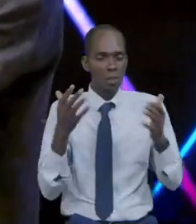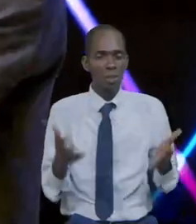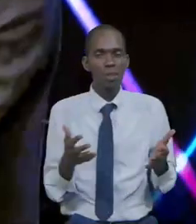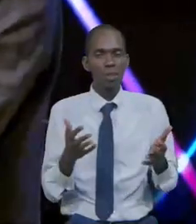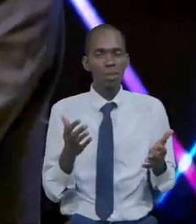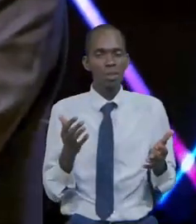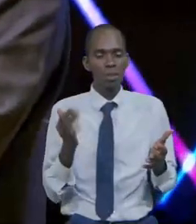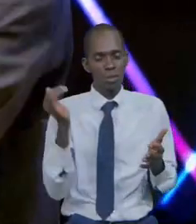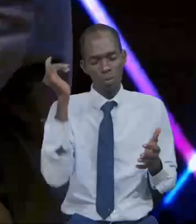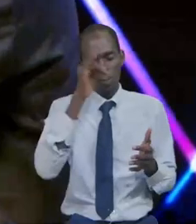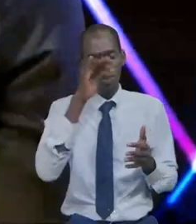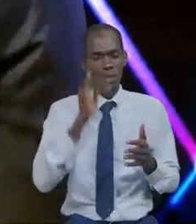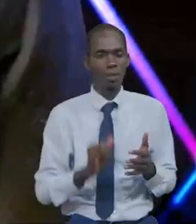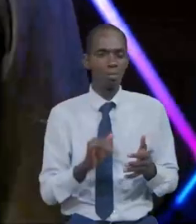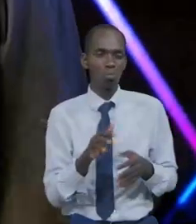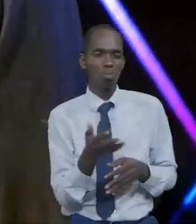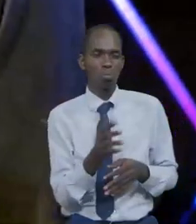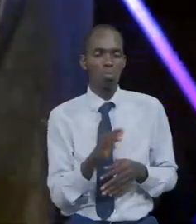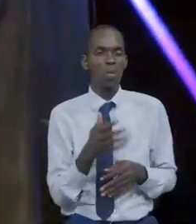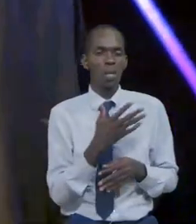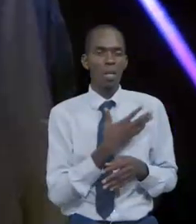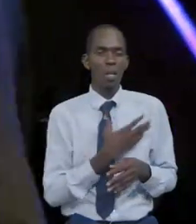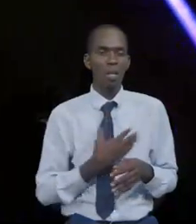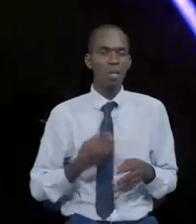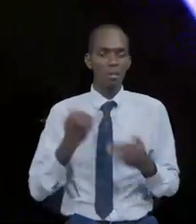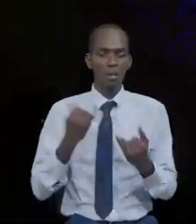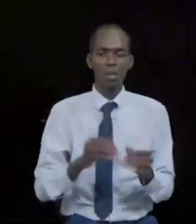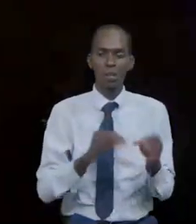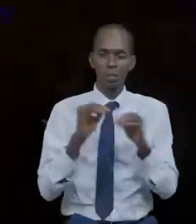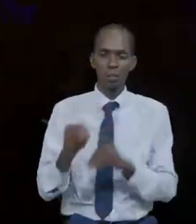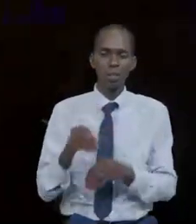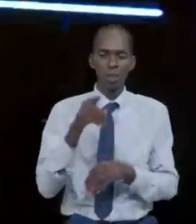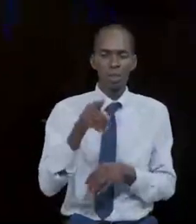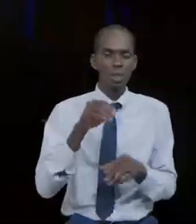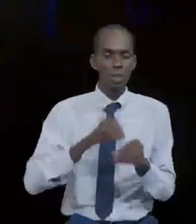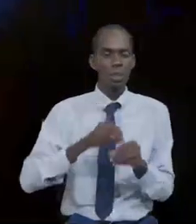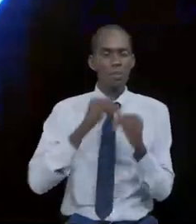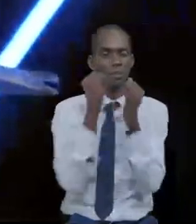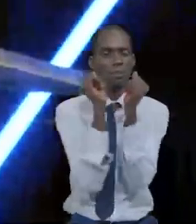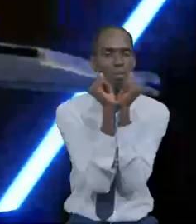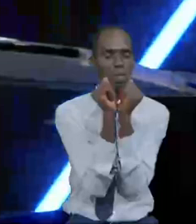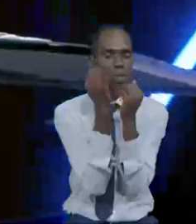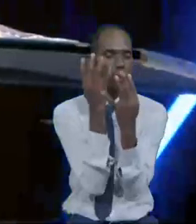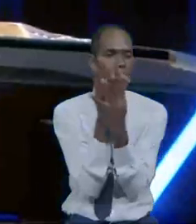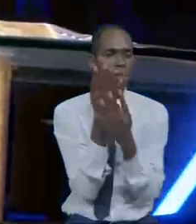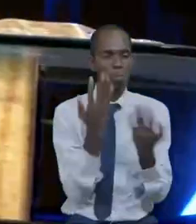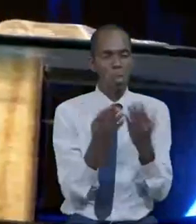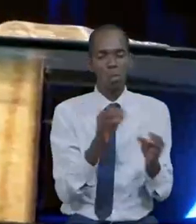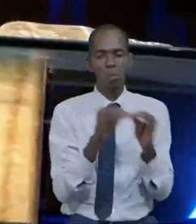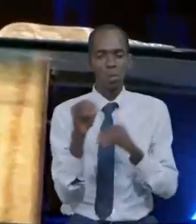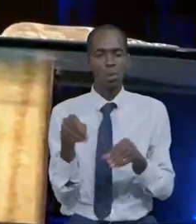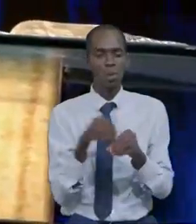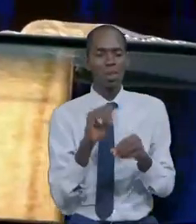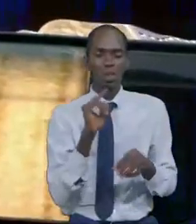lâchement. Cela peut l'amener à la prison. Cela peut l'amener à